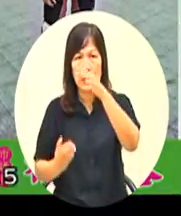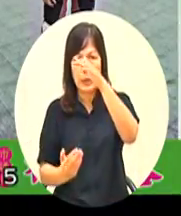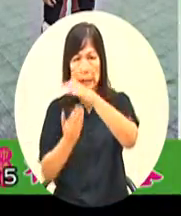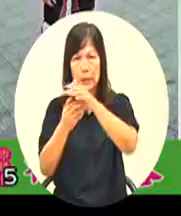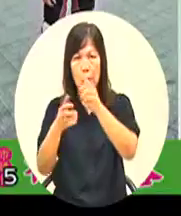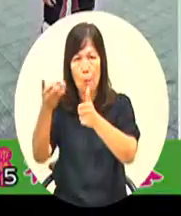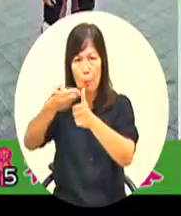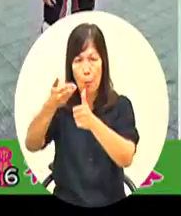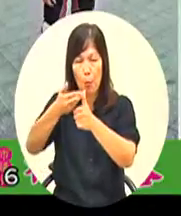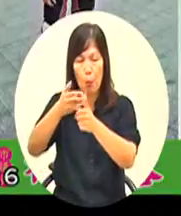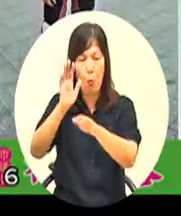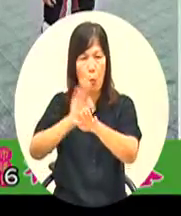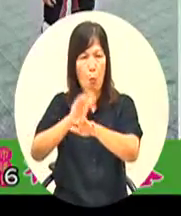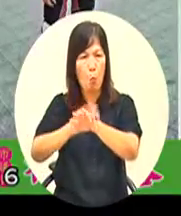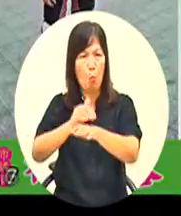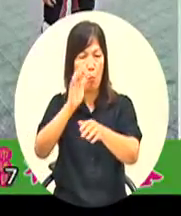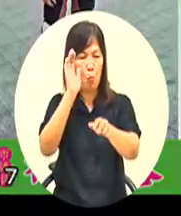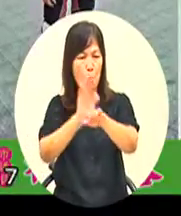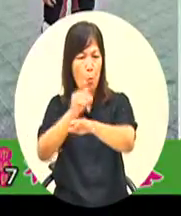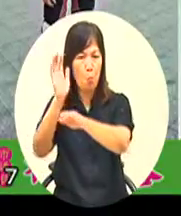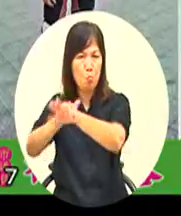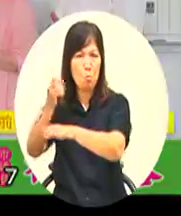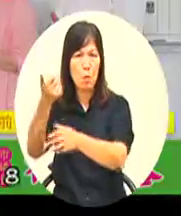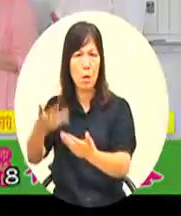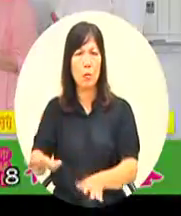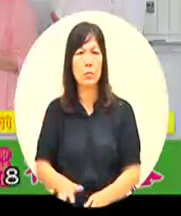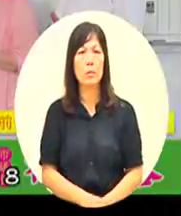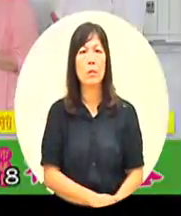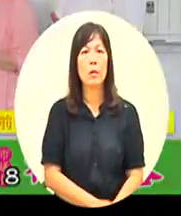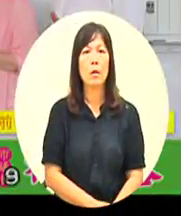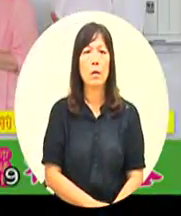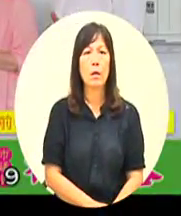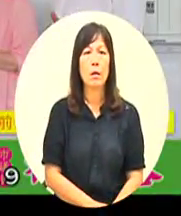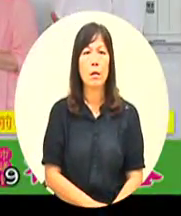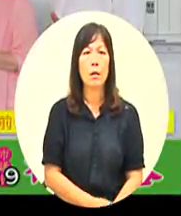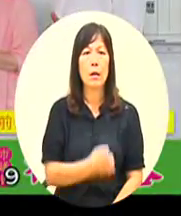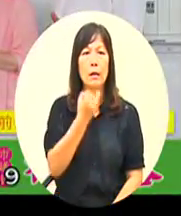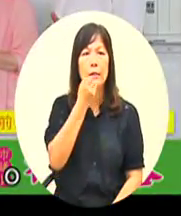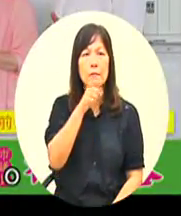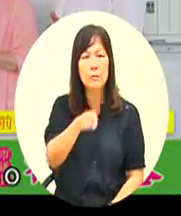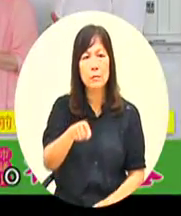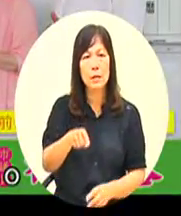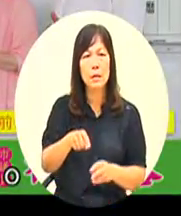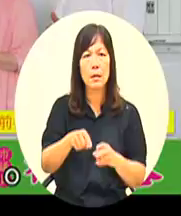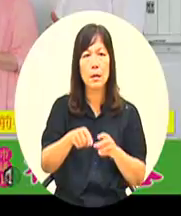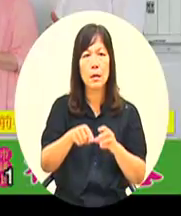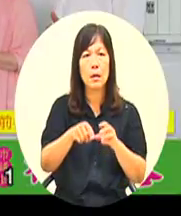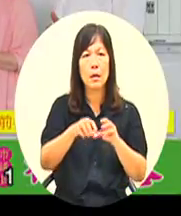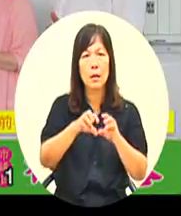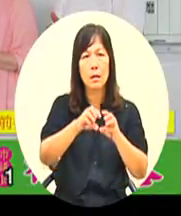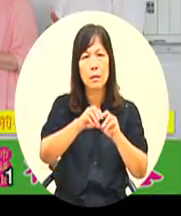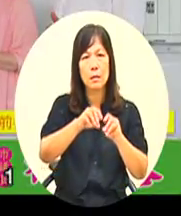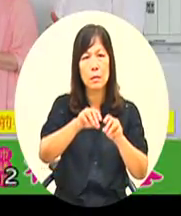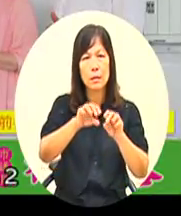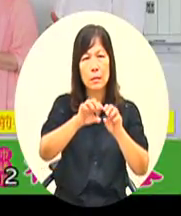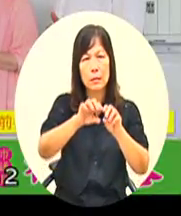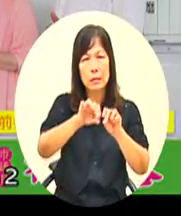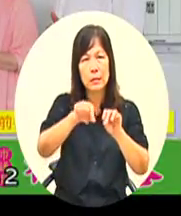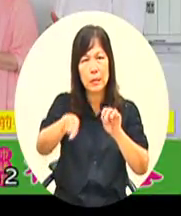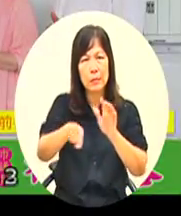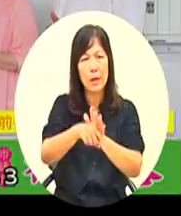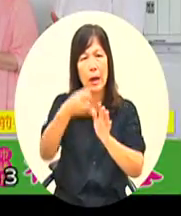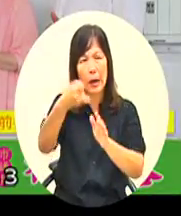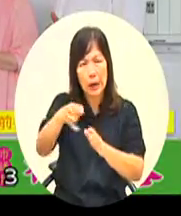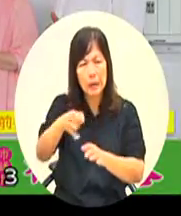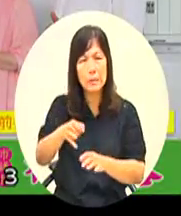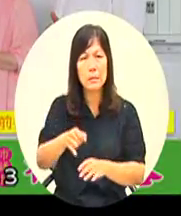育这么多许许多多的优秀人才，但是在这么不好的运动场合里头，他